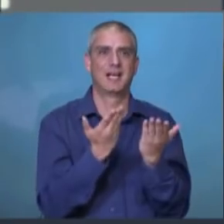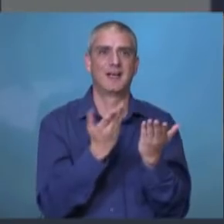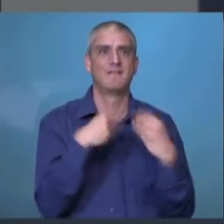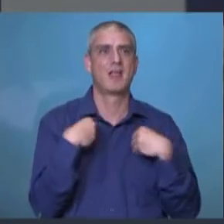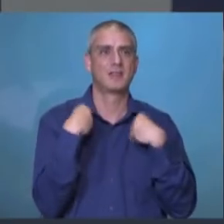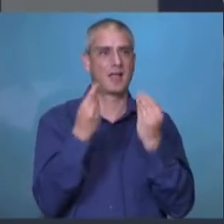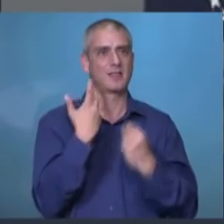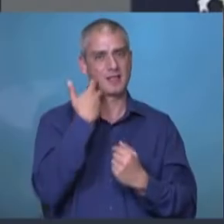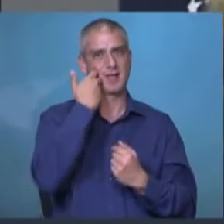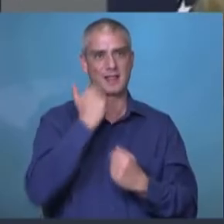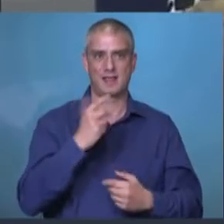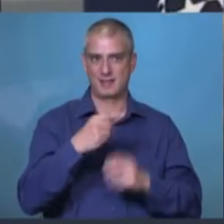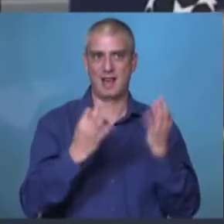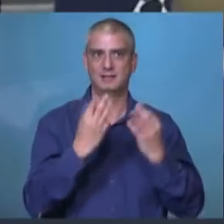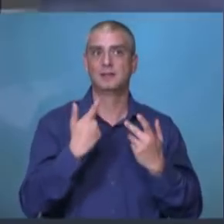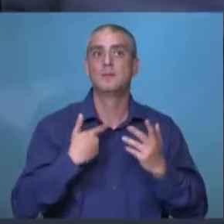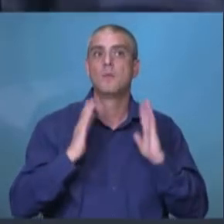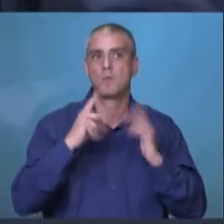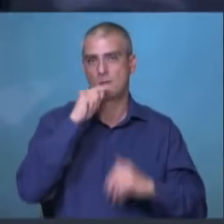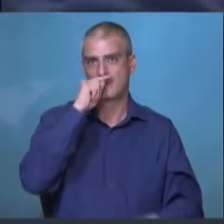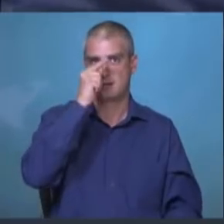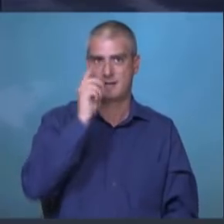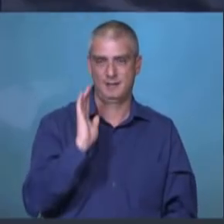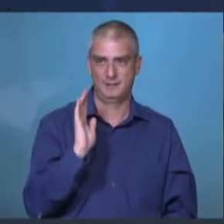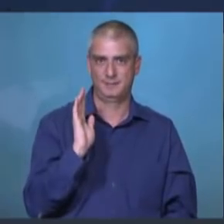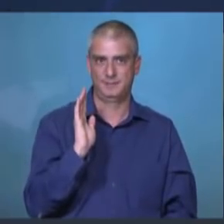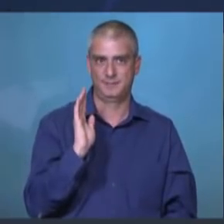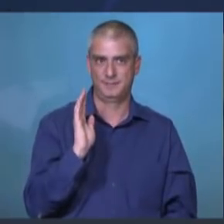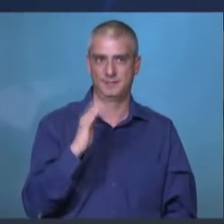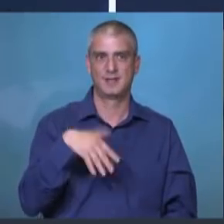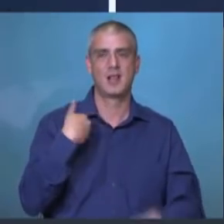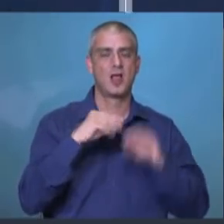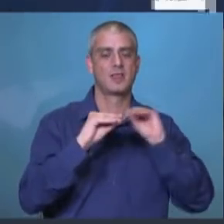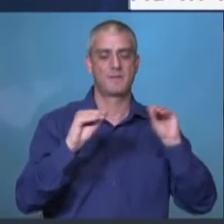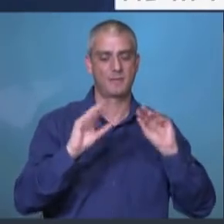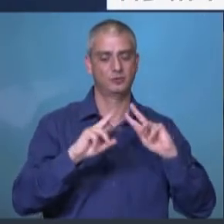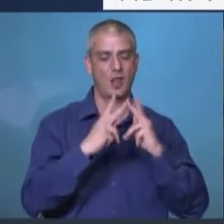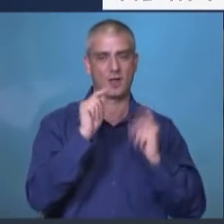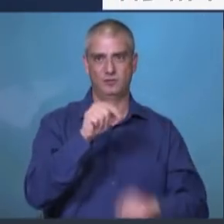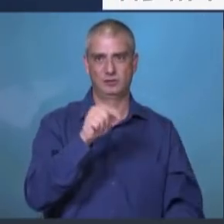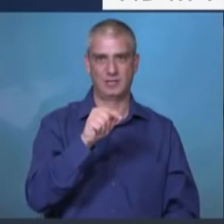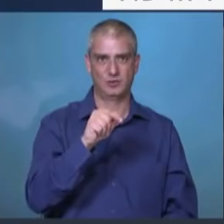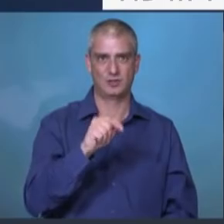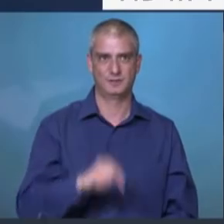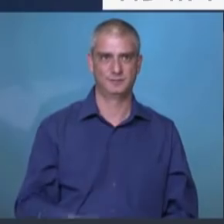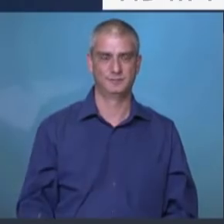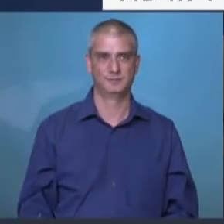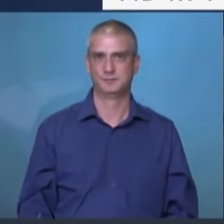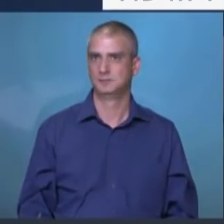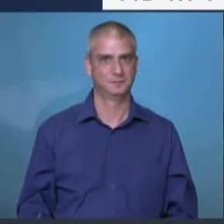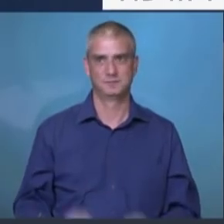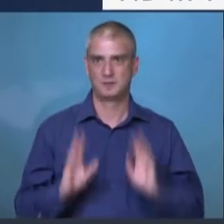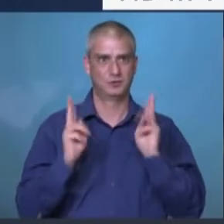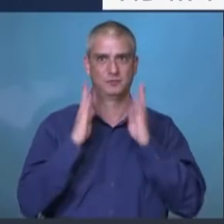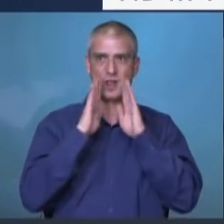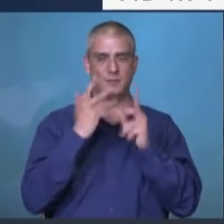את הקרדיט. I'm really proud to be the manager of this team. It's unbelievable, but what they